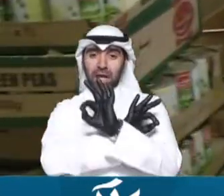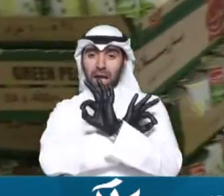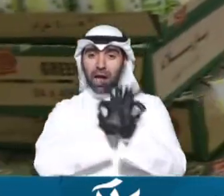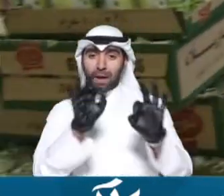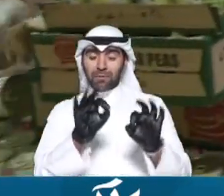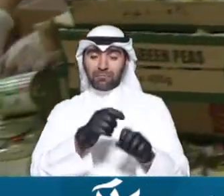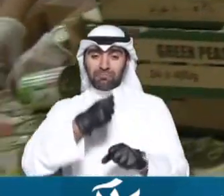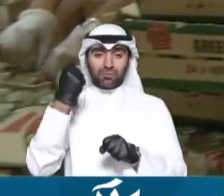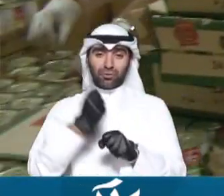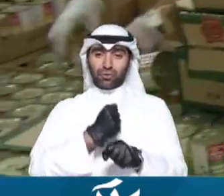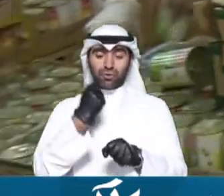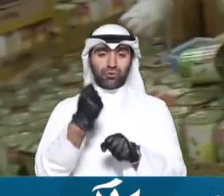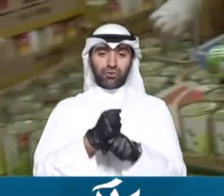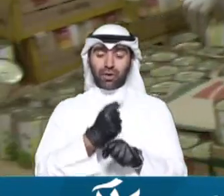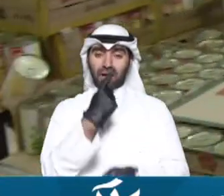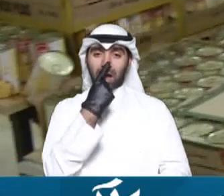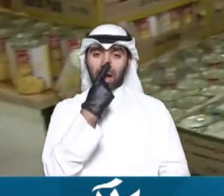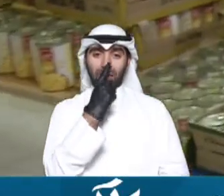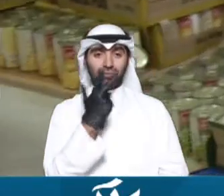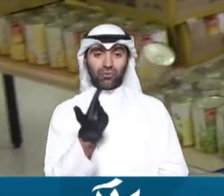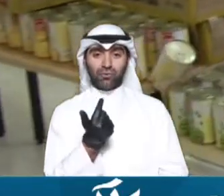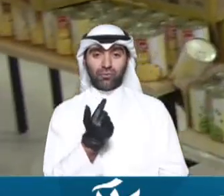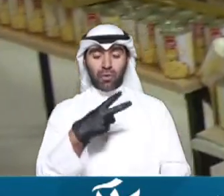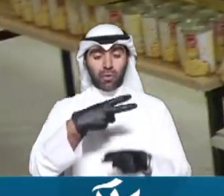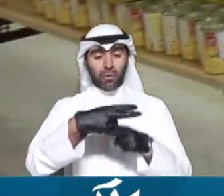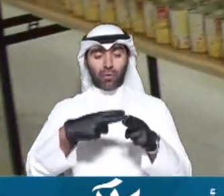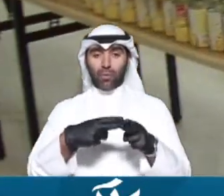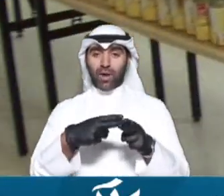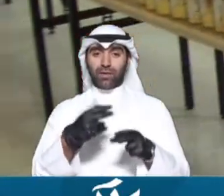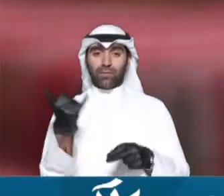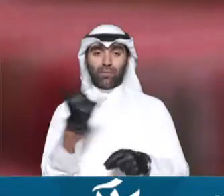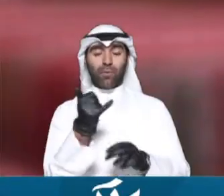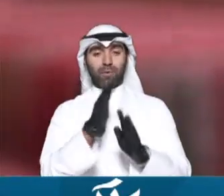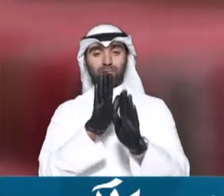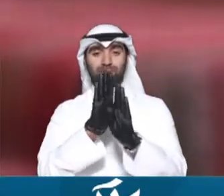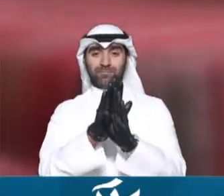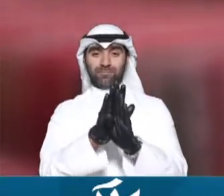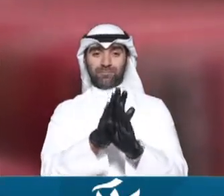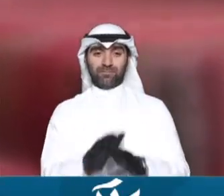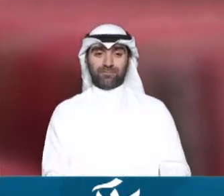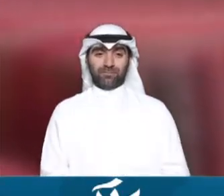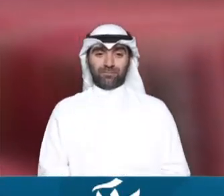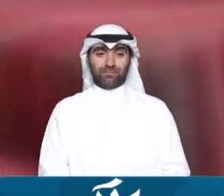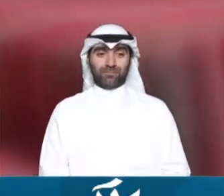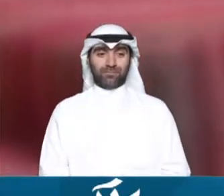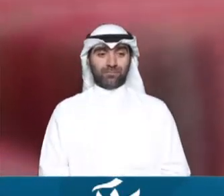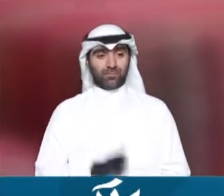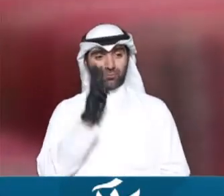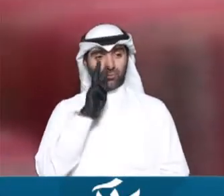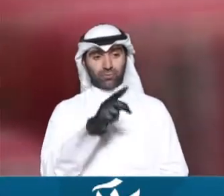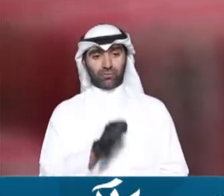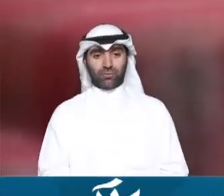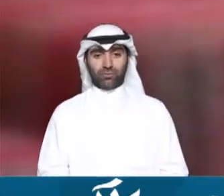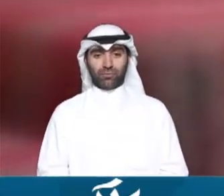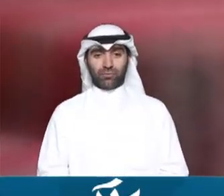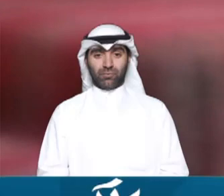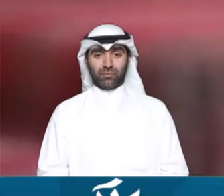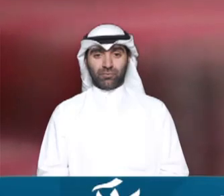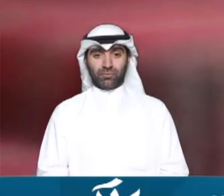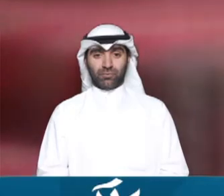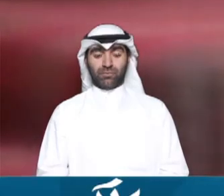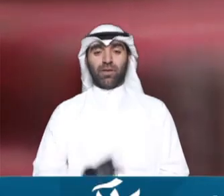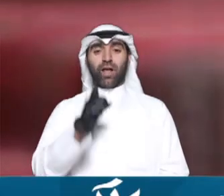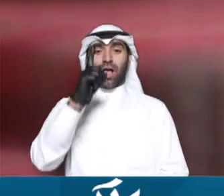الجماعية لتخفيف معاناة المتضررين جراء هذا الوباء. إن الإنسان خلق هلوعا